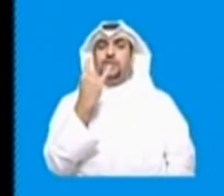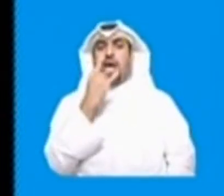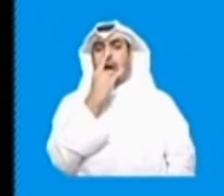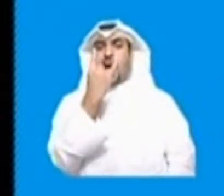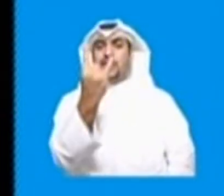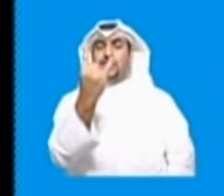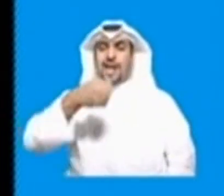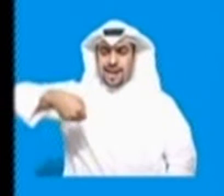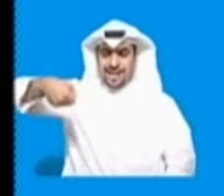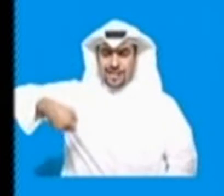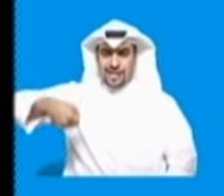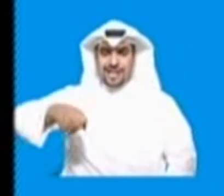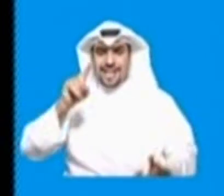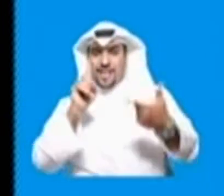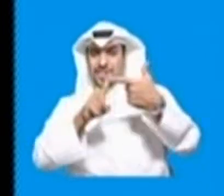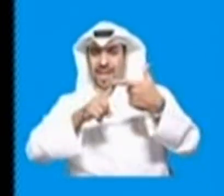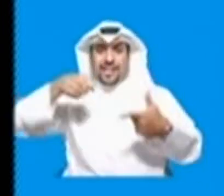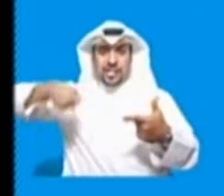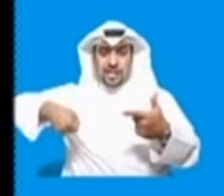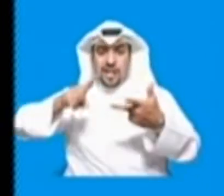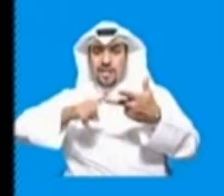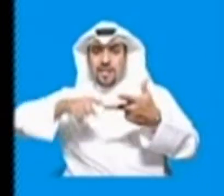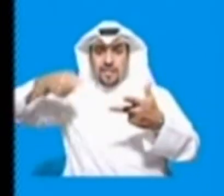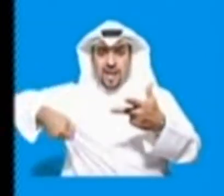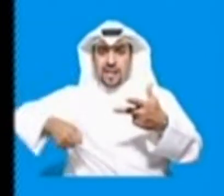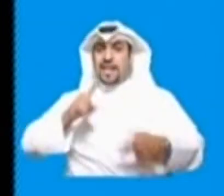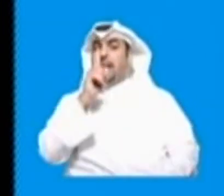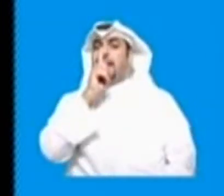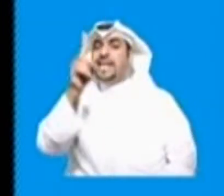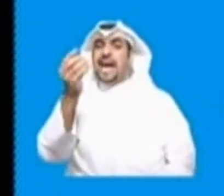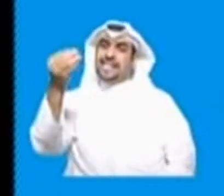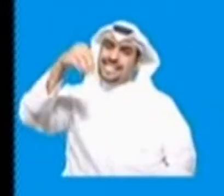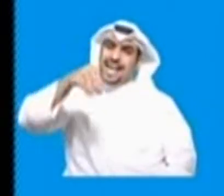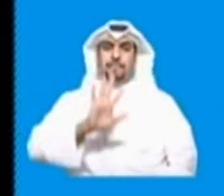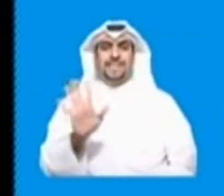10 دنانير للحقيبة الأولى، وأي زيادة تبلغ دينارا واحدا أيضا.